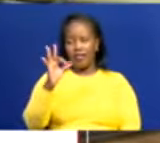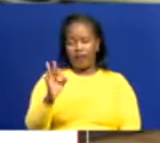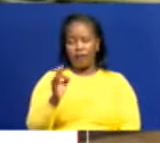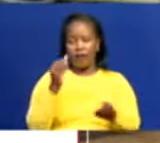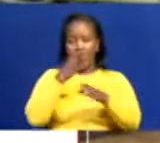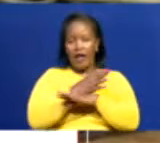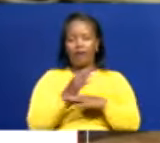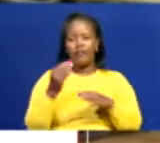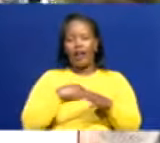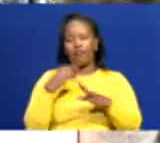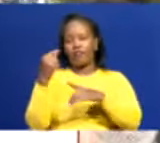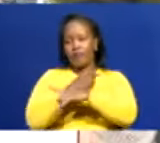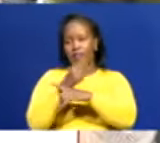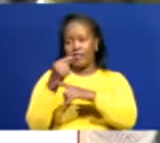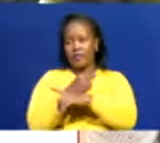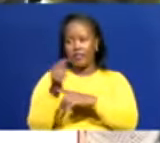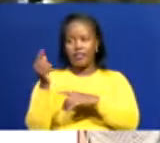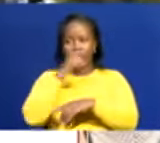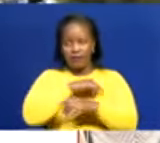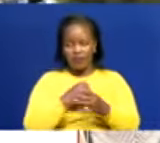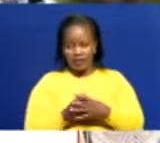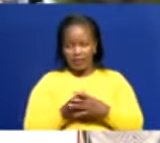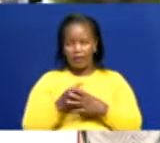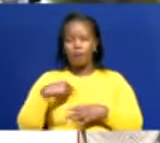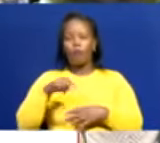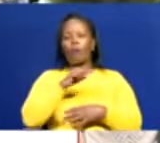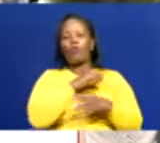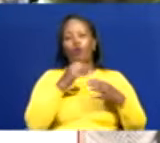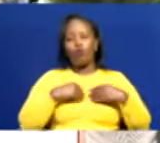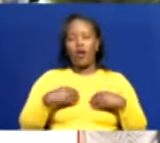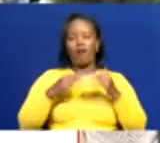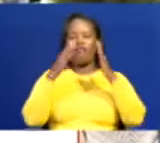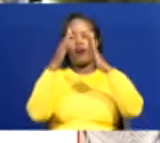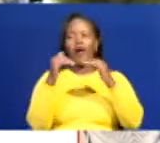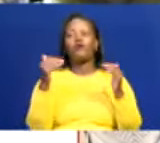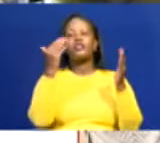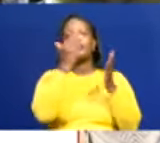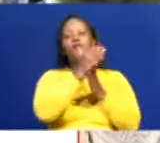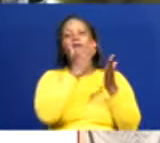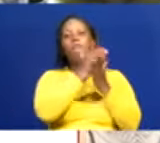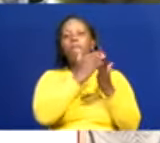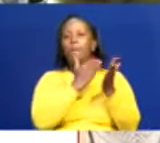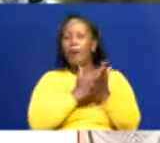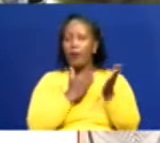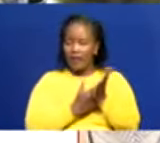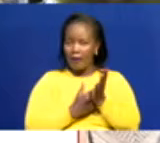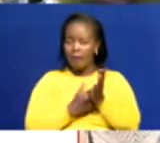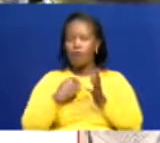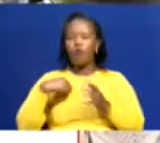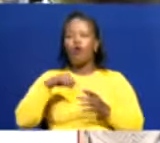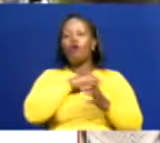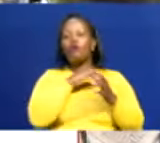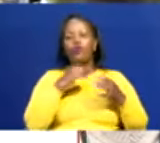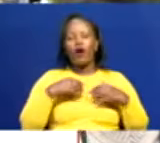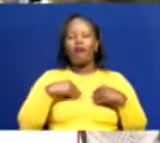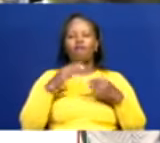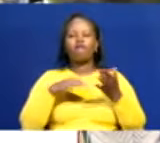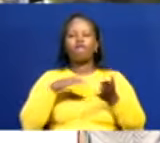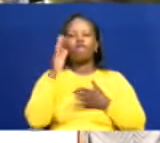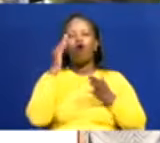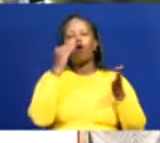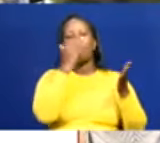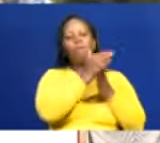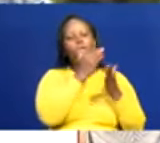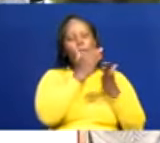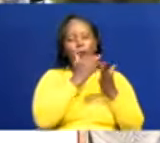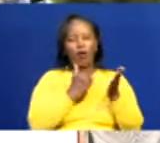kupata mafunzo. Already we have a housing program at Majimbo. We will have more programs that are